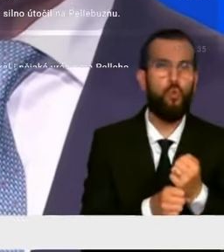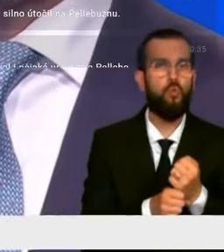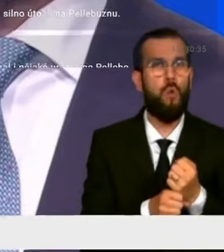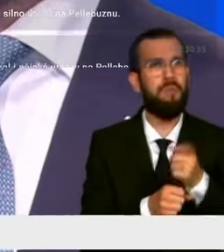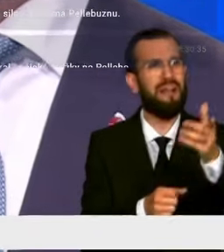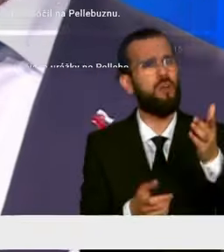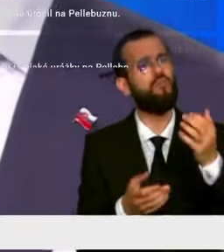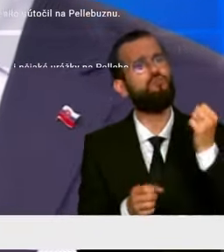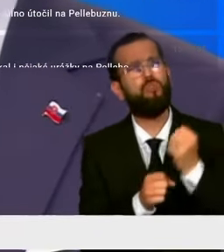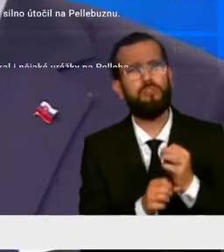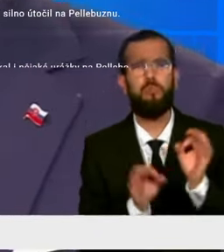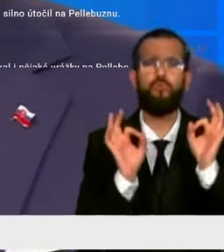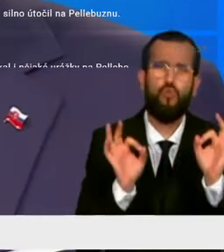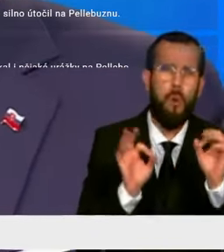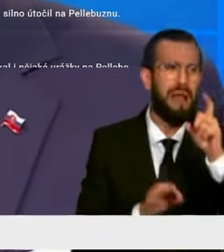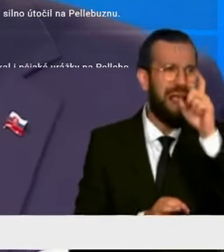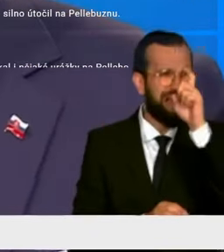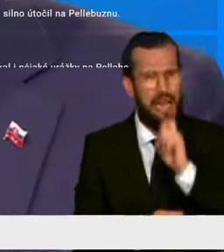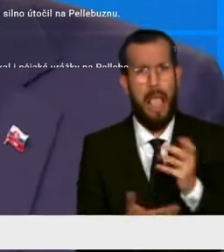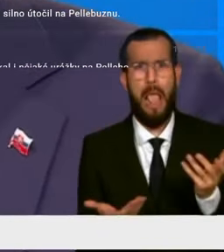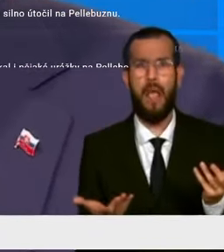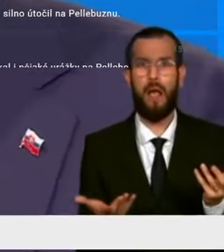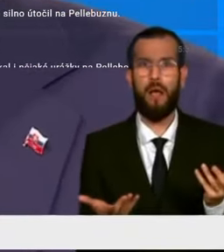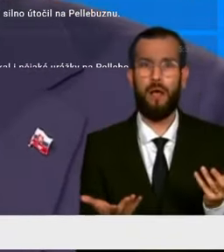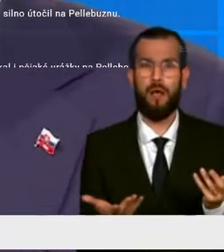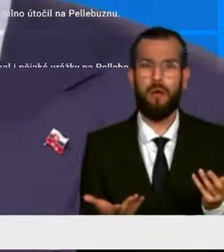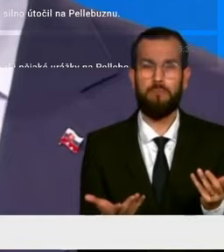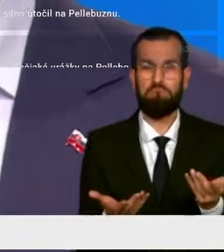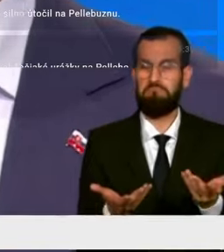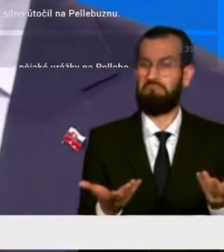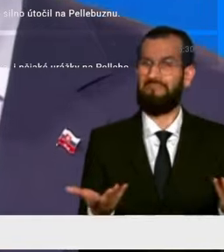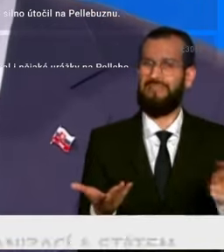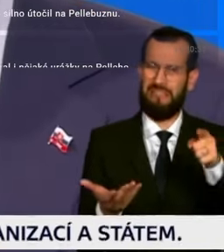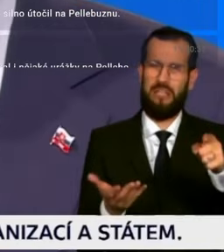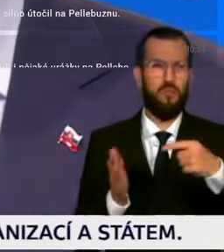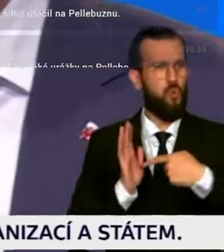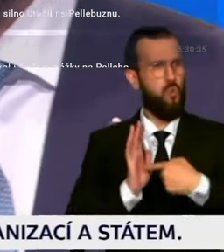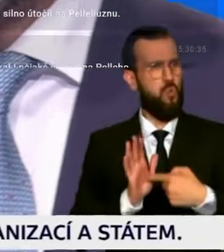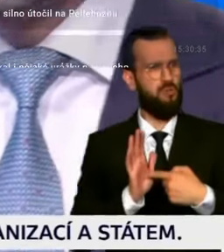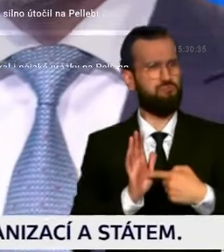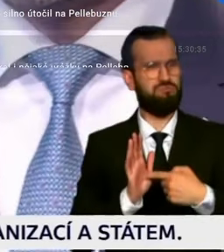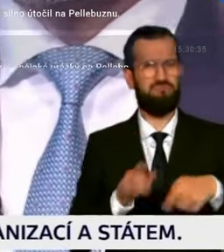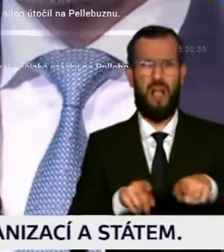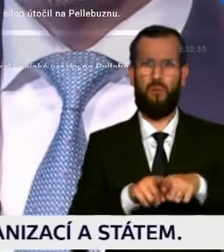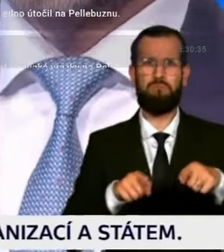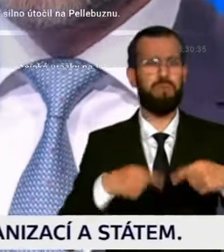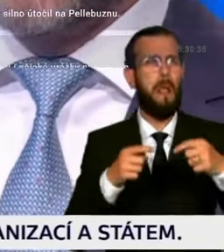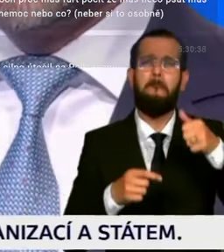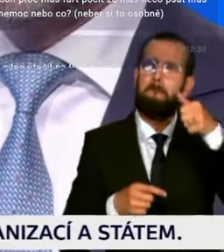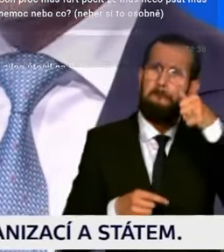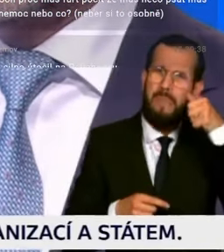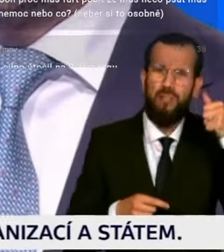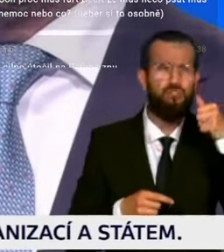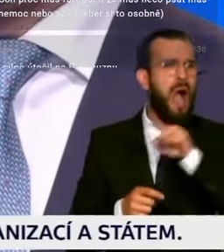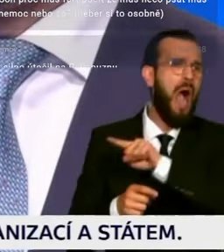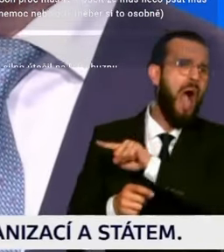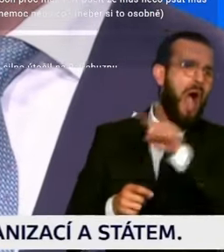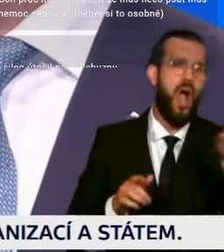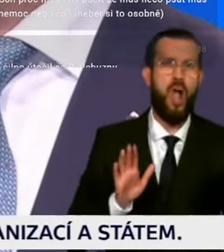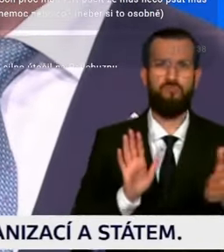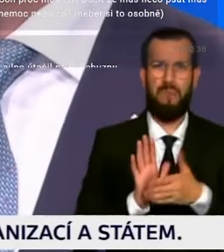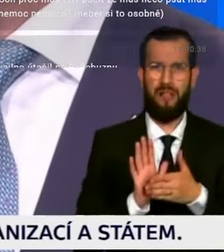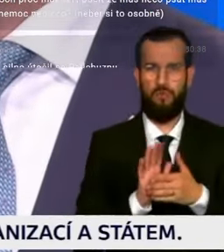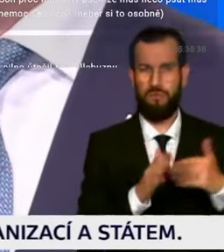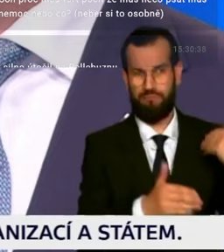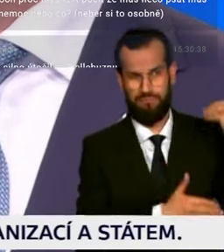slúžili pre koho ste tak slušne ale rázne či ako to máte na billboarde sa ohradzovať po Matoviča Ale